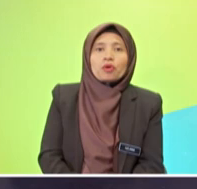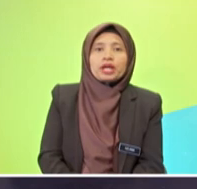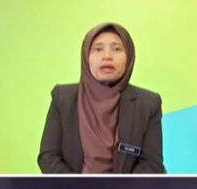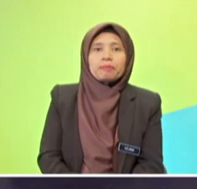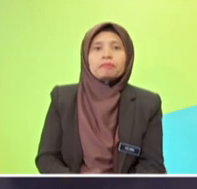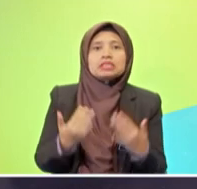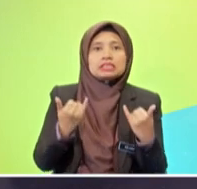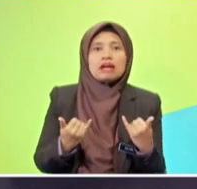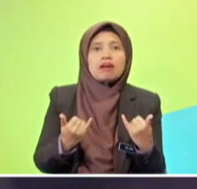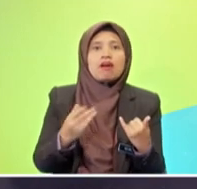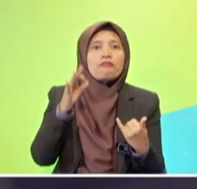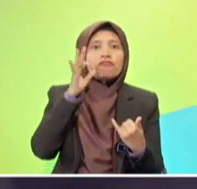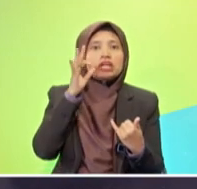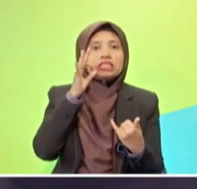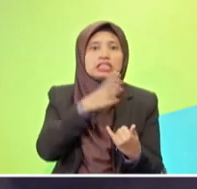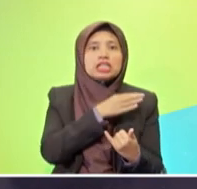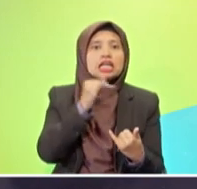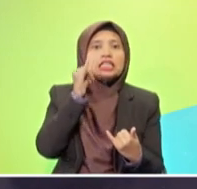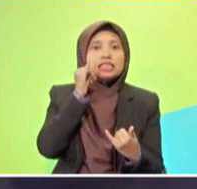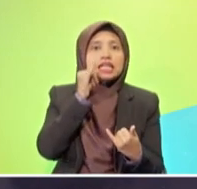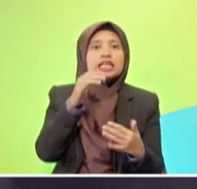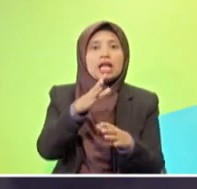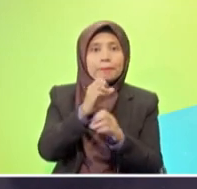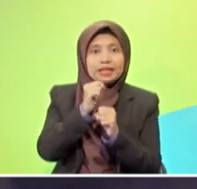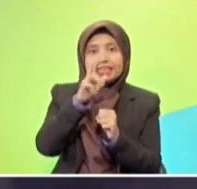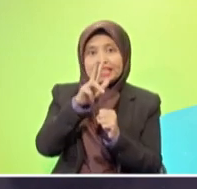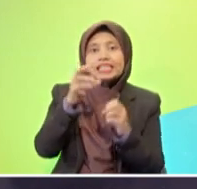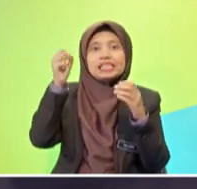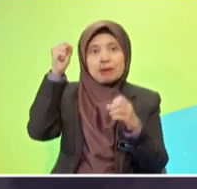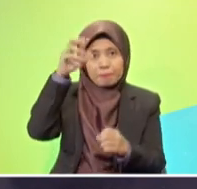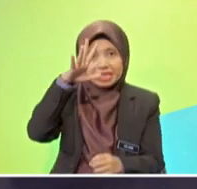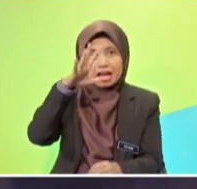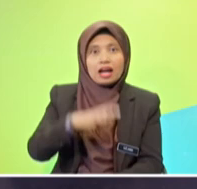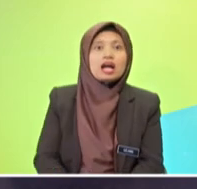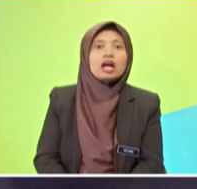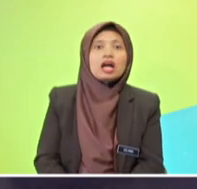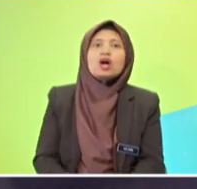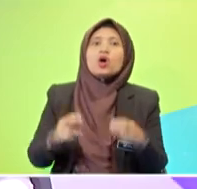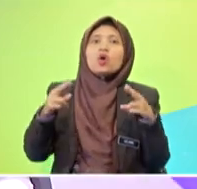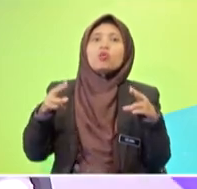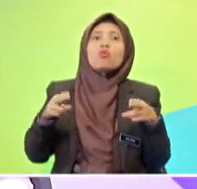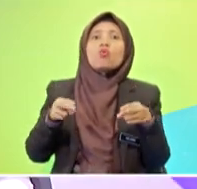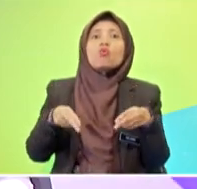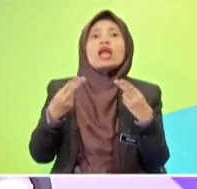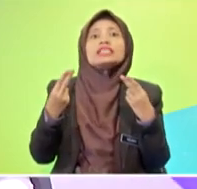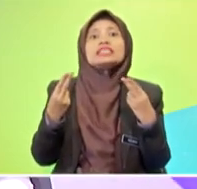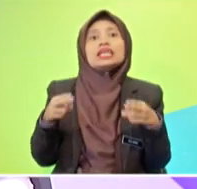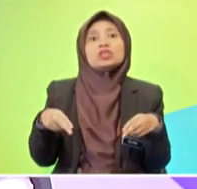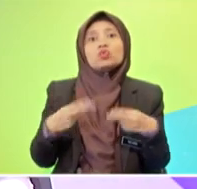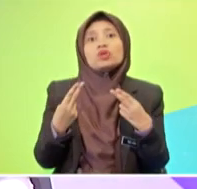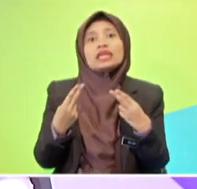dan Fariza melalui dengan 3 bintang masing-masing jadi kita minta mungkin ulasan ringkas